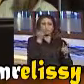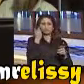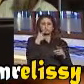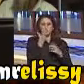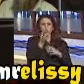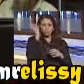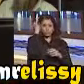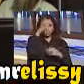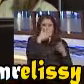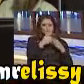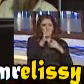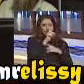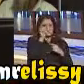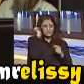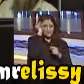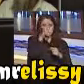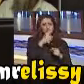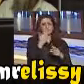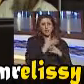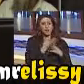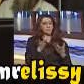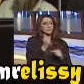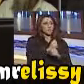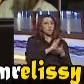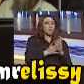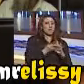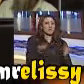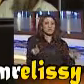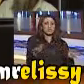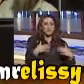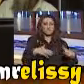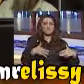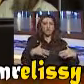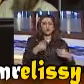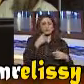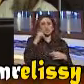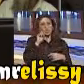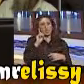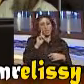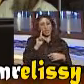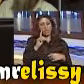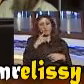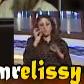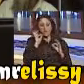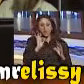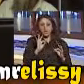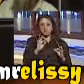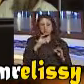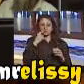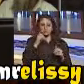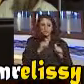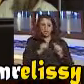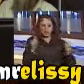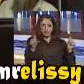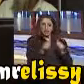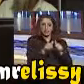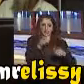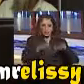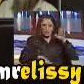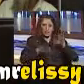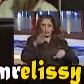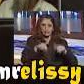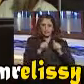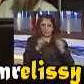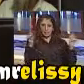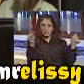يأباه كل وطني غيور على بلدي. لذلك احنا بنطالب بتفعيل العدالة الاجتماعية، ونطالب